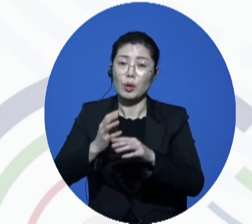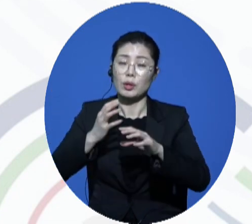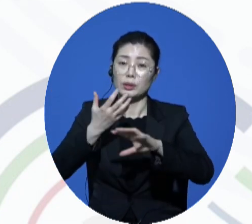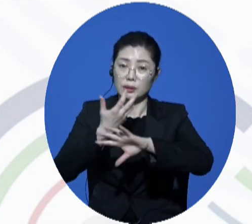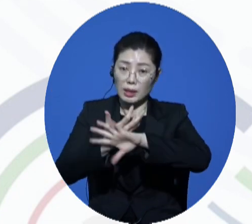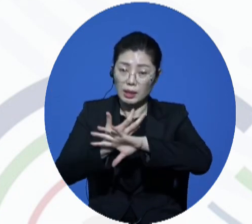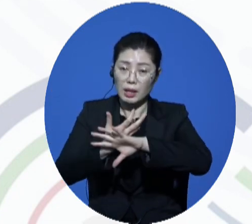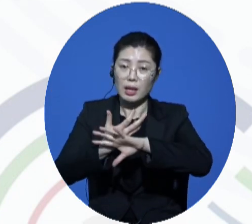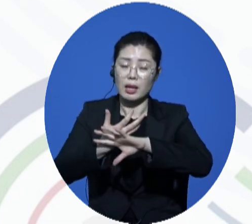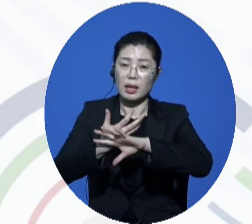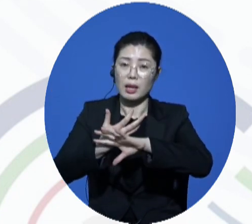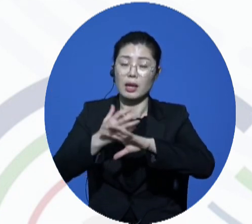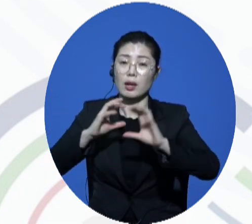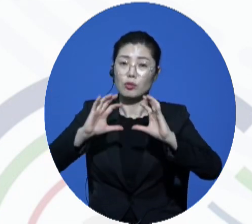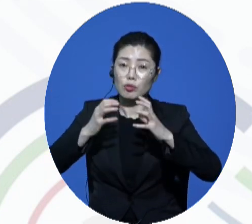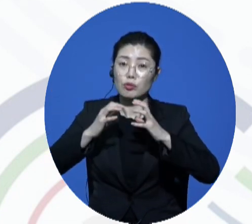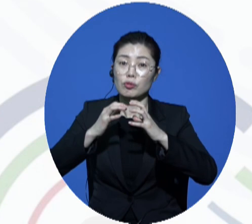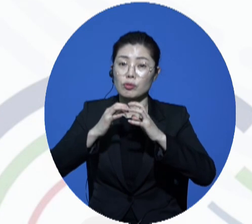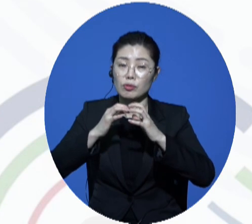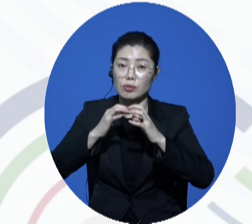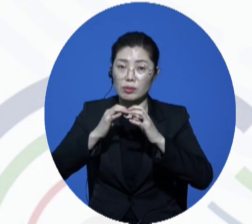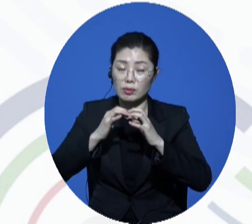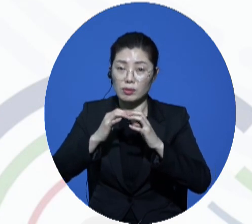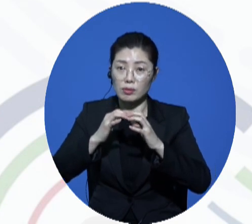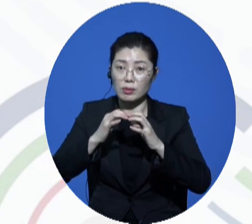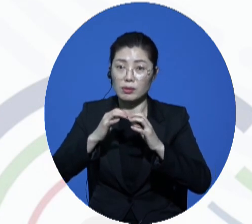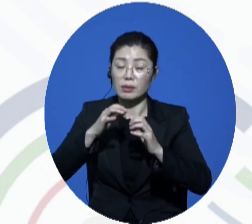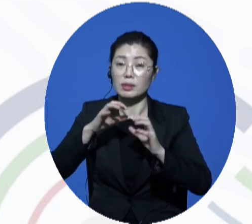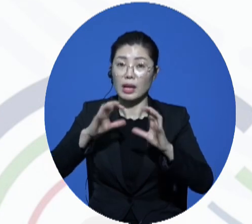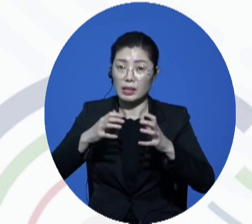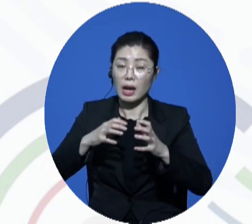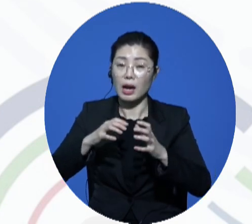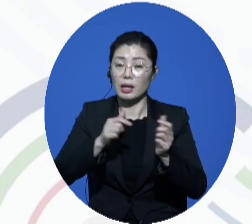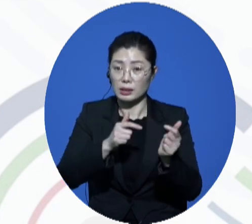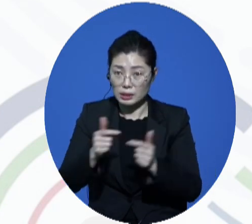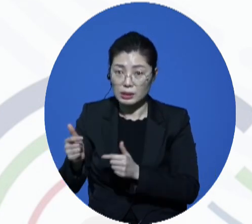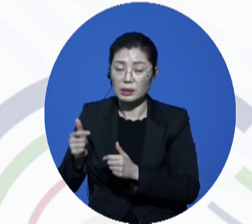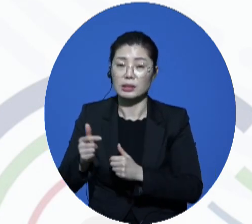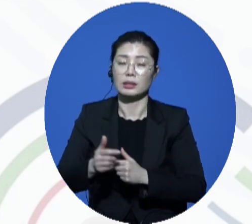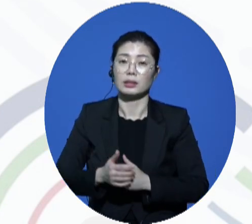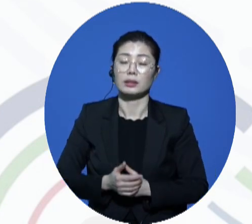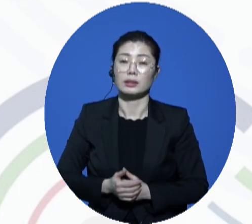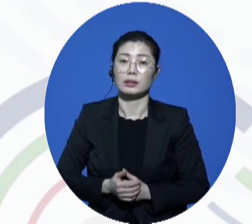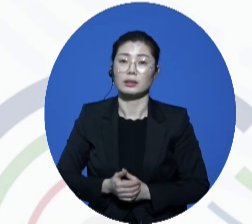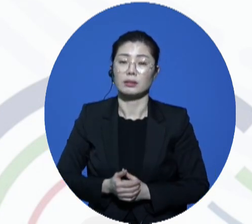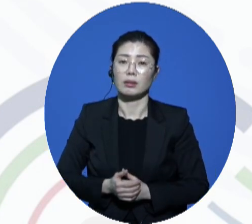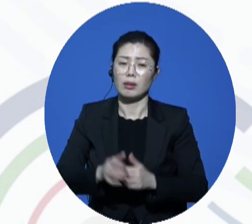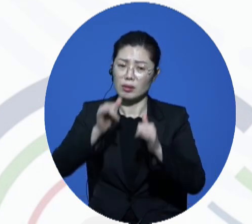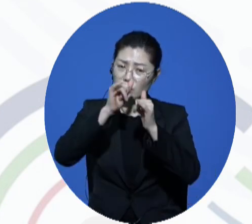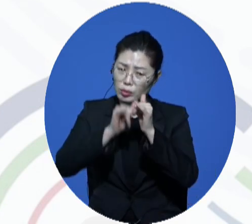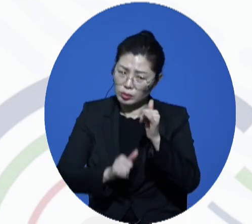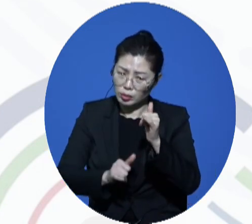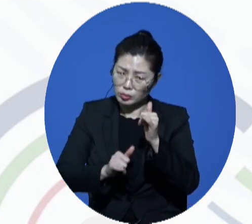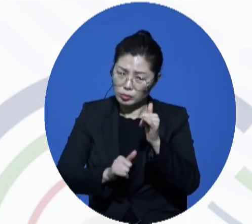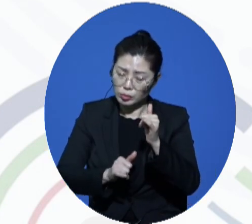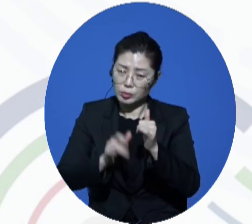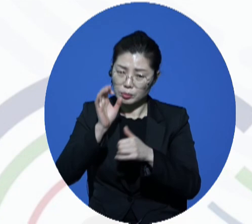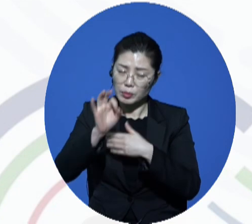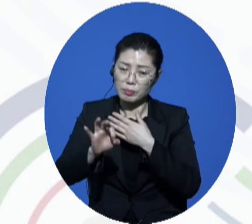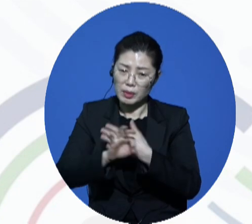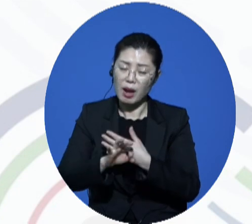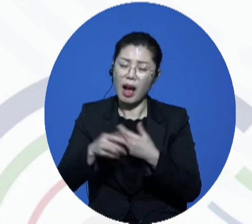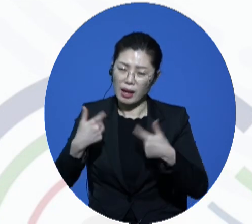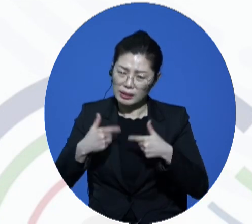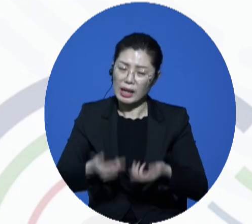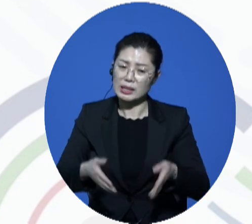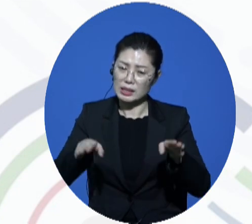국가들이 The necessary part of history is 사실 having institutions. But 역사적으로 I think also 보면 that 항상 most